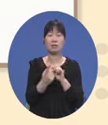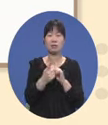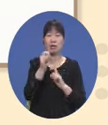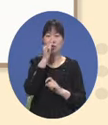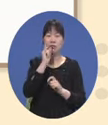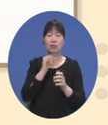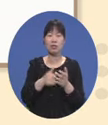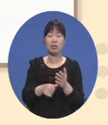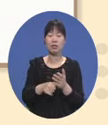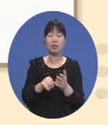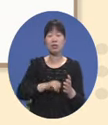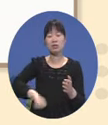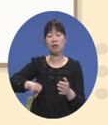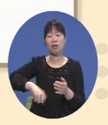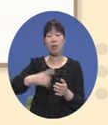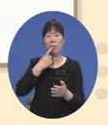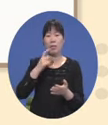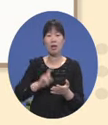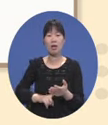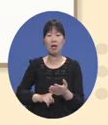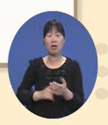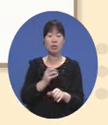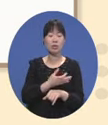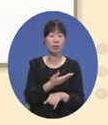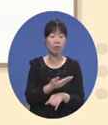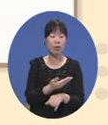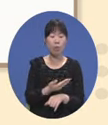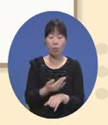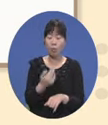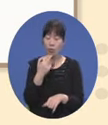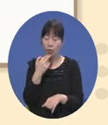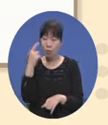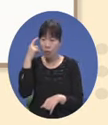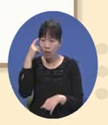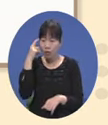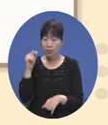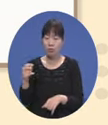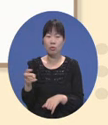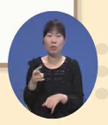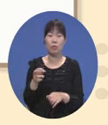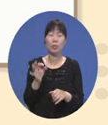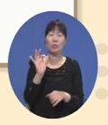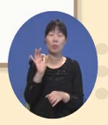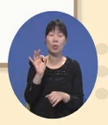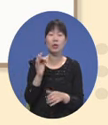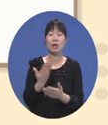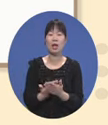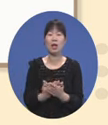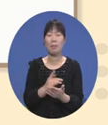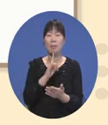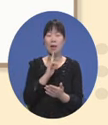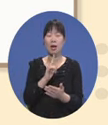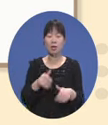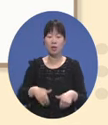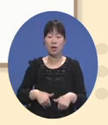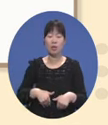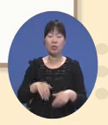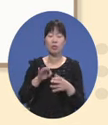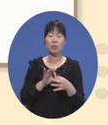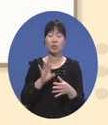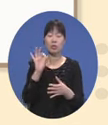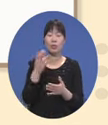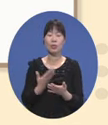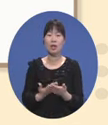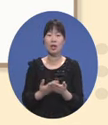있고요. 물건을 잘 잃어버려요. 사줬는데 없어져 있다든가, 그리고 용돈을 굉장히 많이 달라고 한다든가, 뭐에 필요하다고 계속